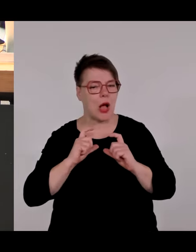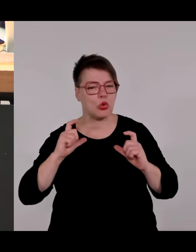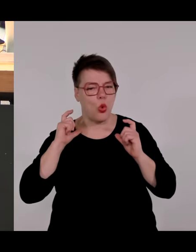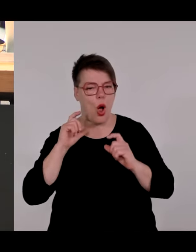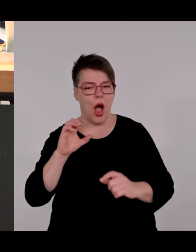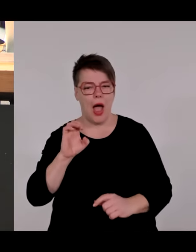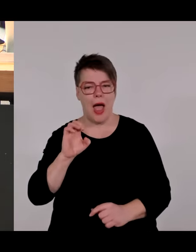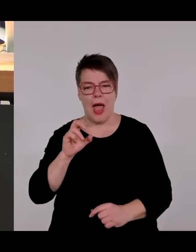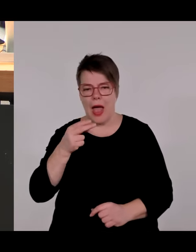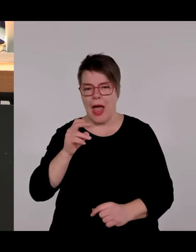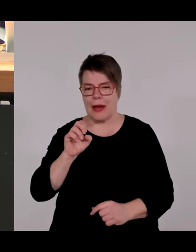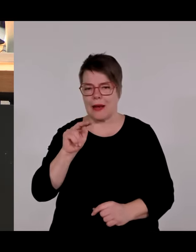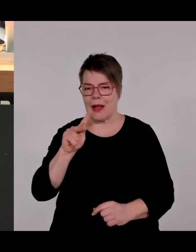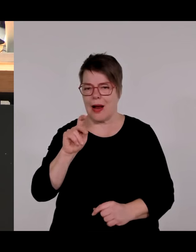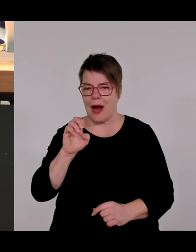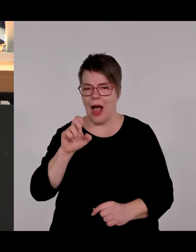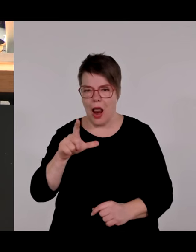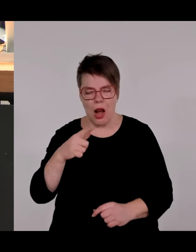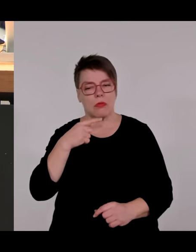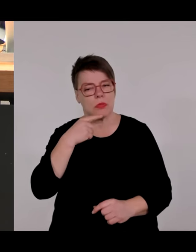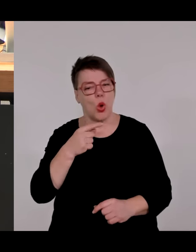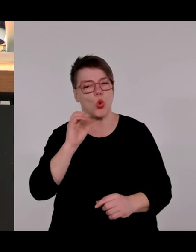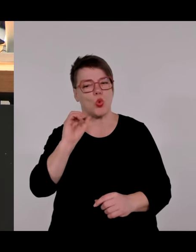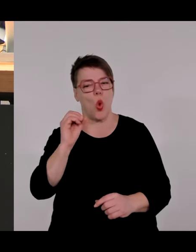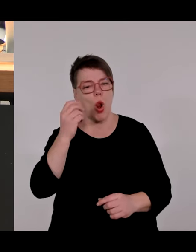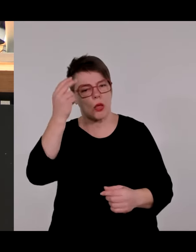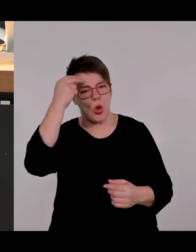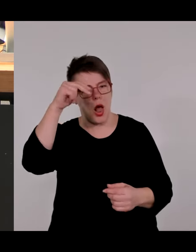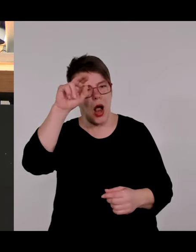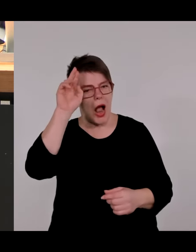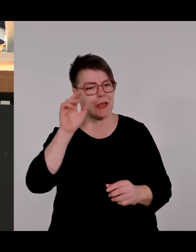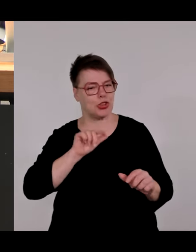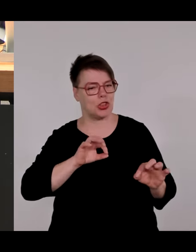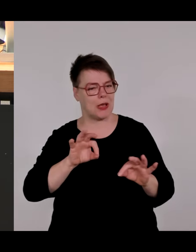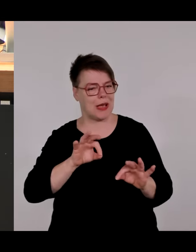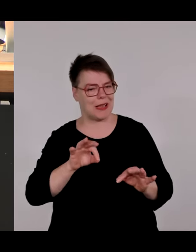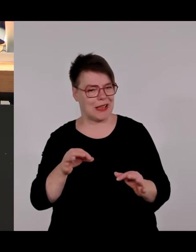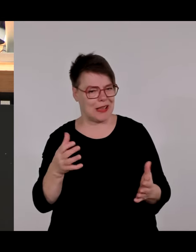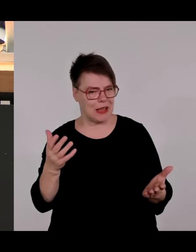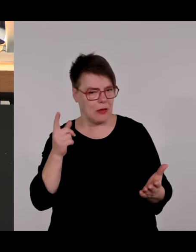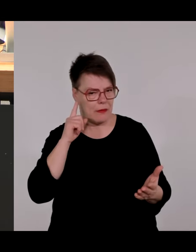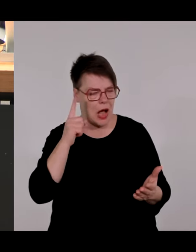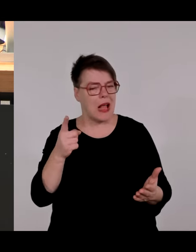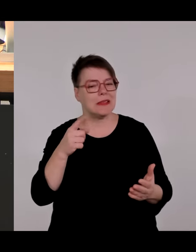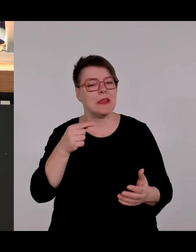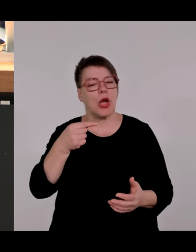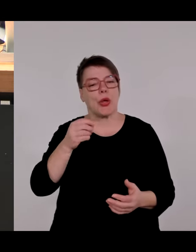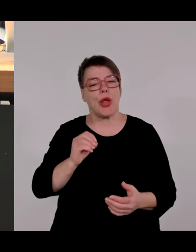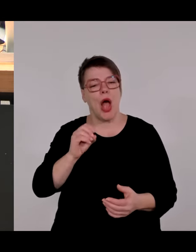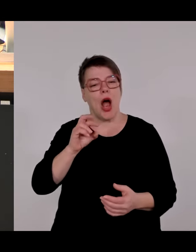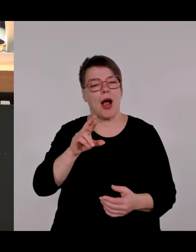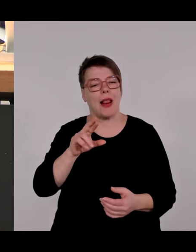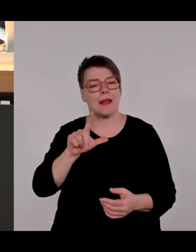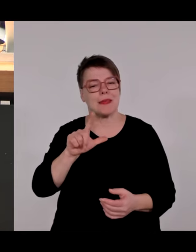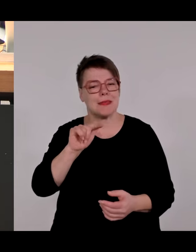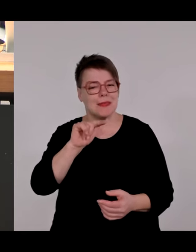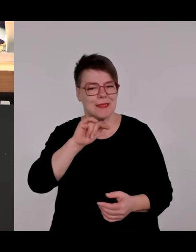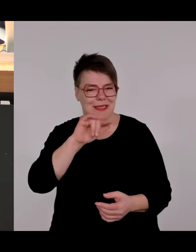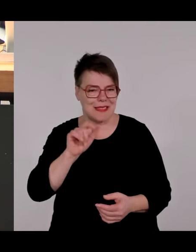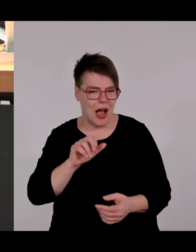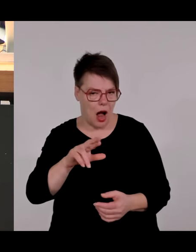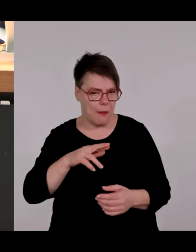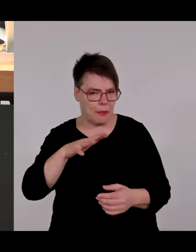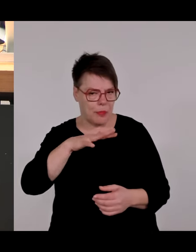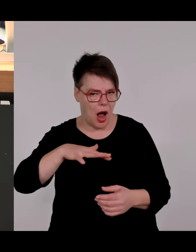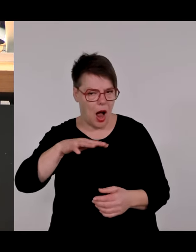wie der Wrangelkiez und Ähnliches als kriminalitätsbelasteter Ort eingestuft sind. Ein kriminalitätsbelasteter Ort, wenn er so